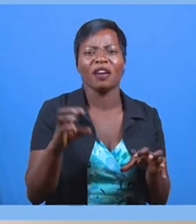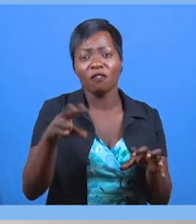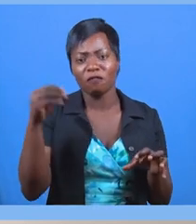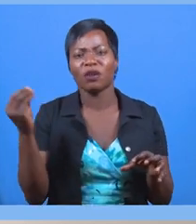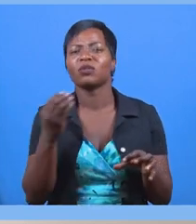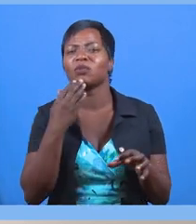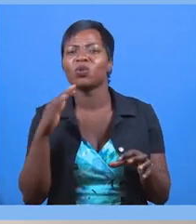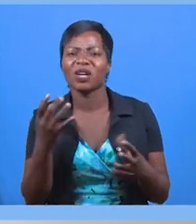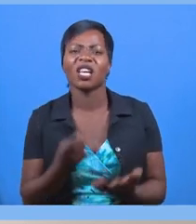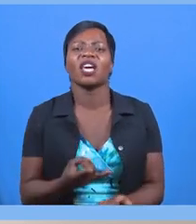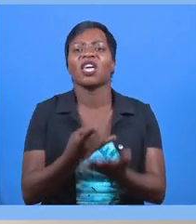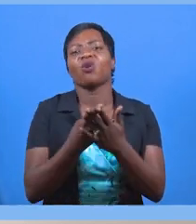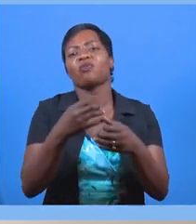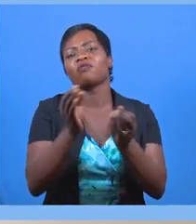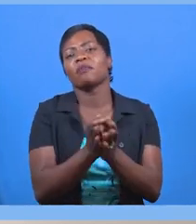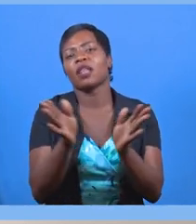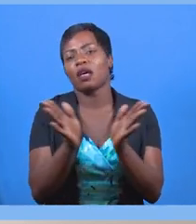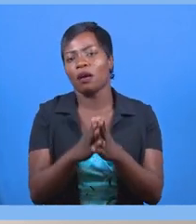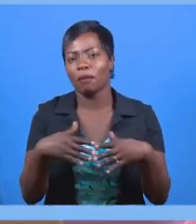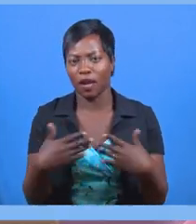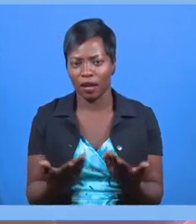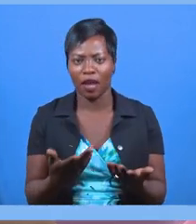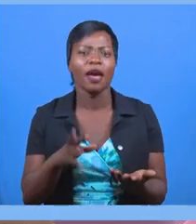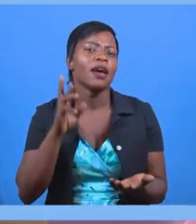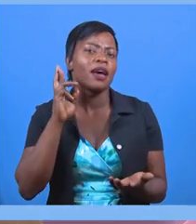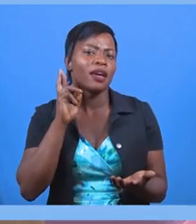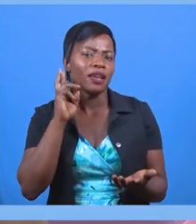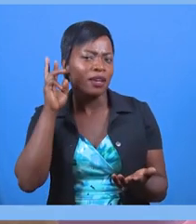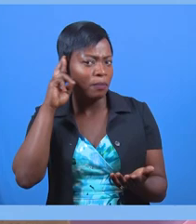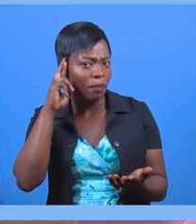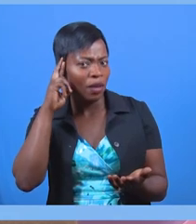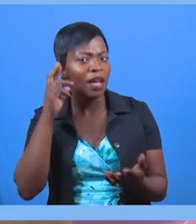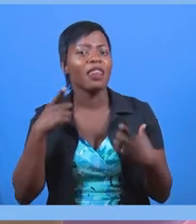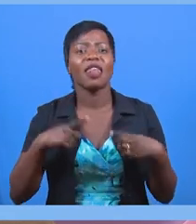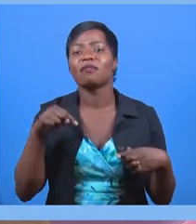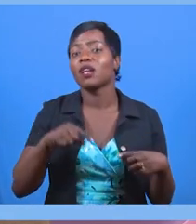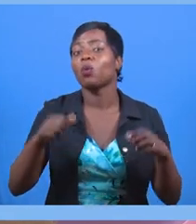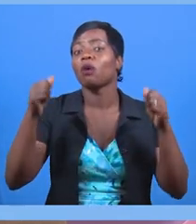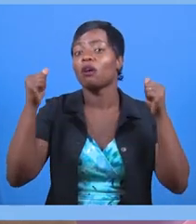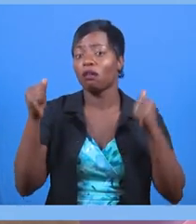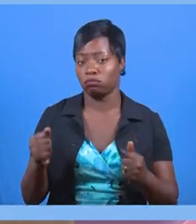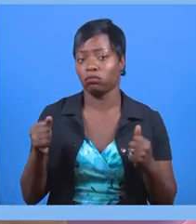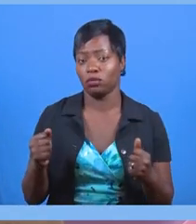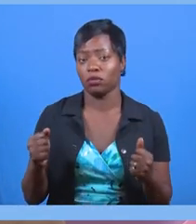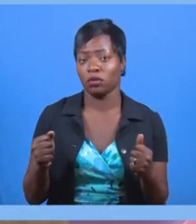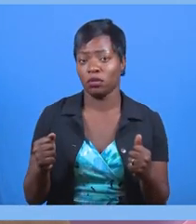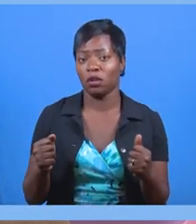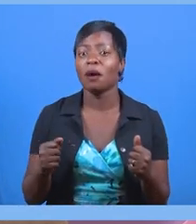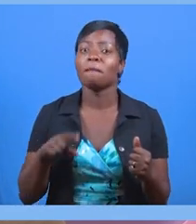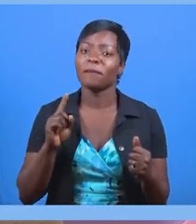kwaari kuita. Nokuti rangarirai kuti tambotaura kuti iye zvino upenyu hwatakurarama hwakaoma. Handiti nezvo